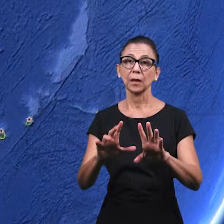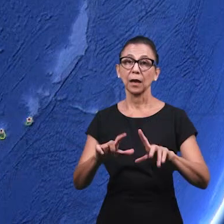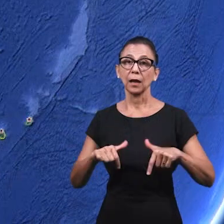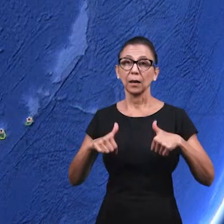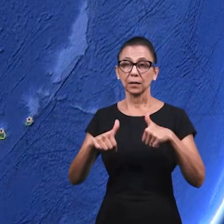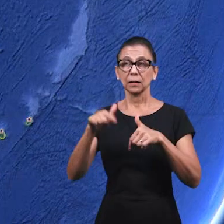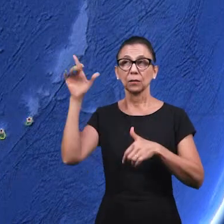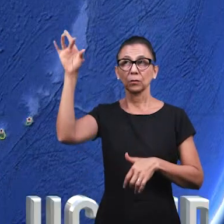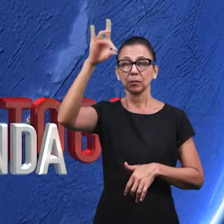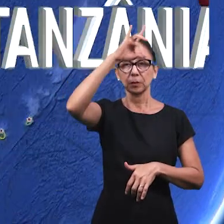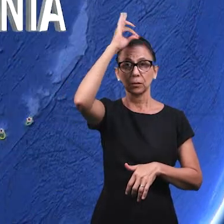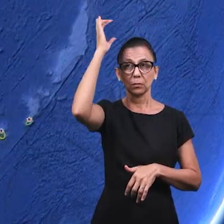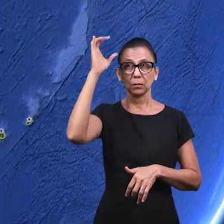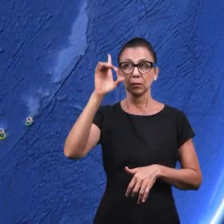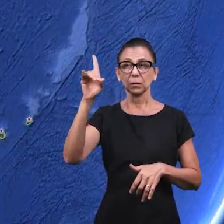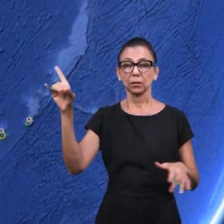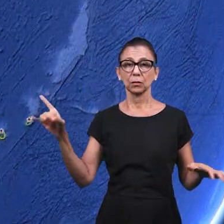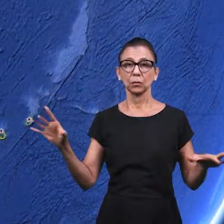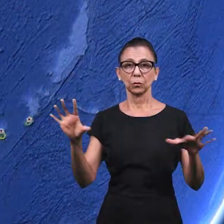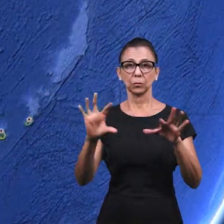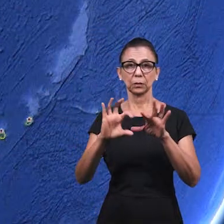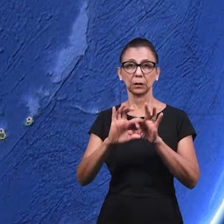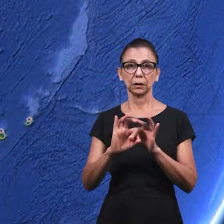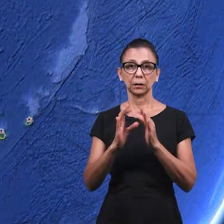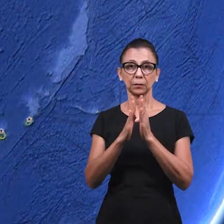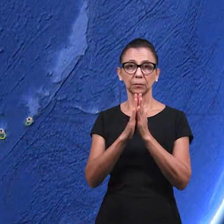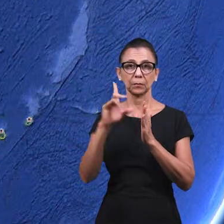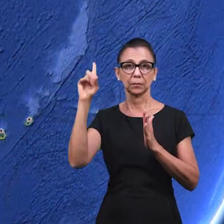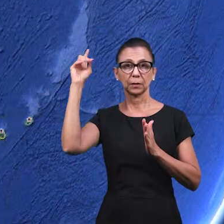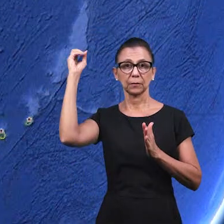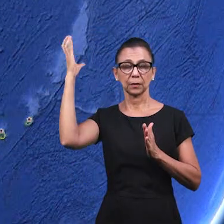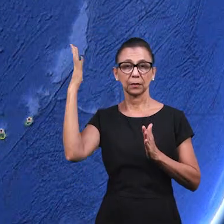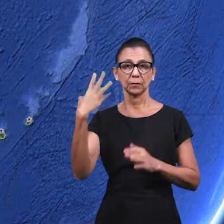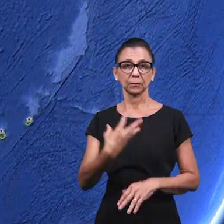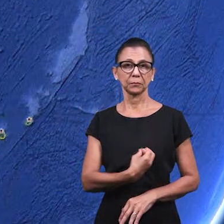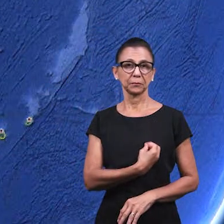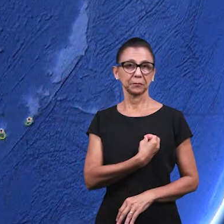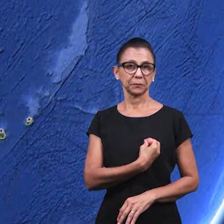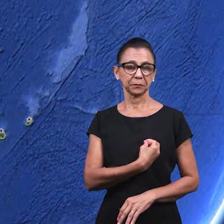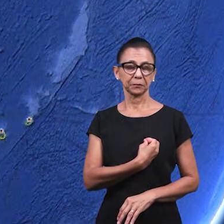du Saint-Esprit de Dieu et unies par la parole vivante. Palavra viva.